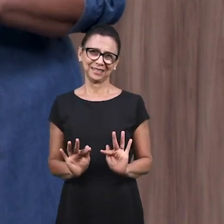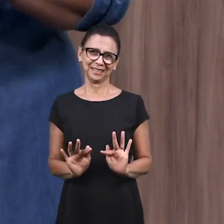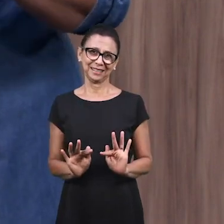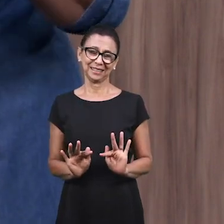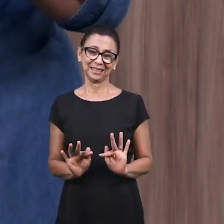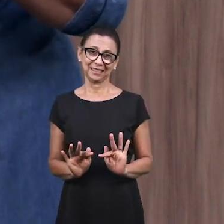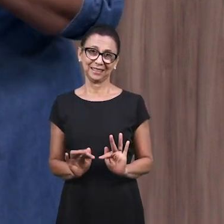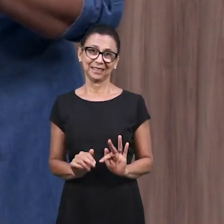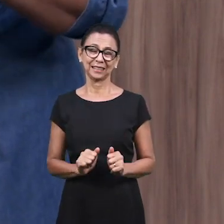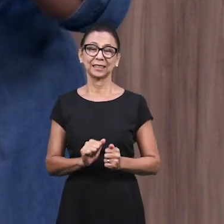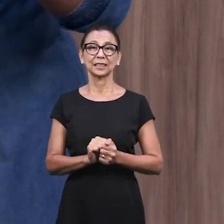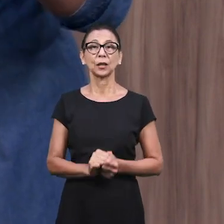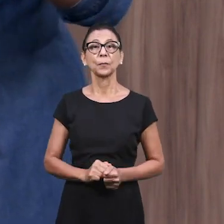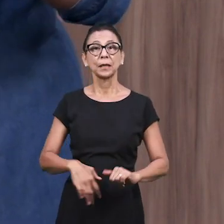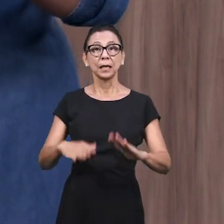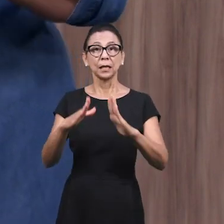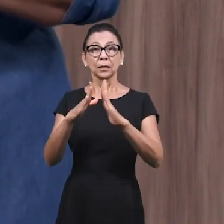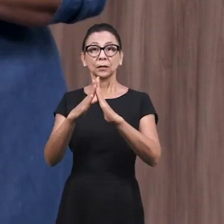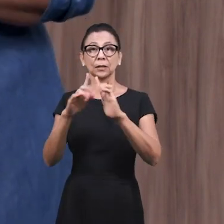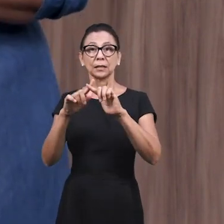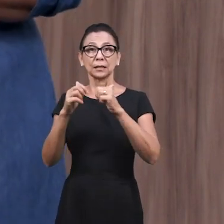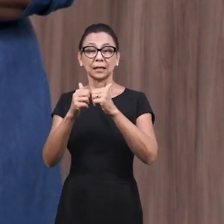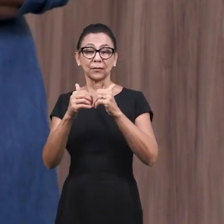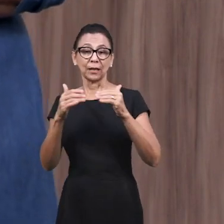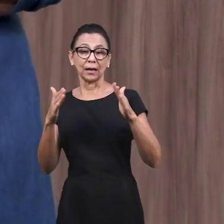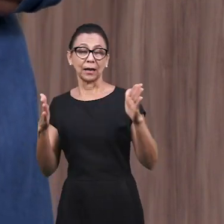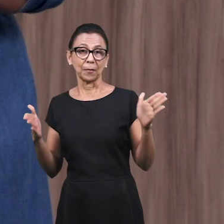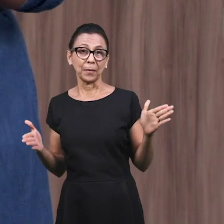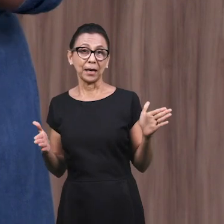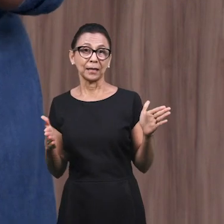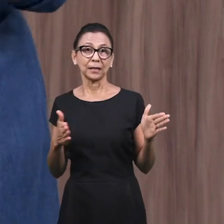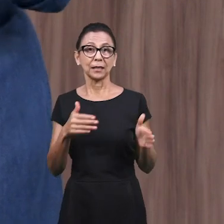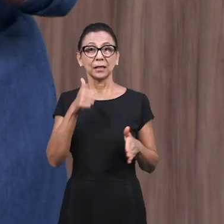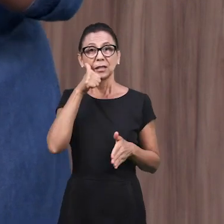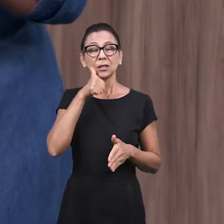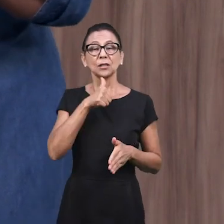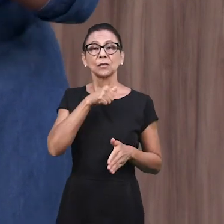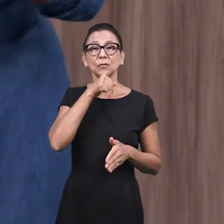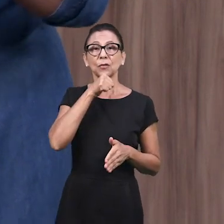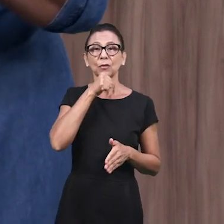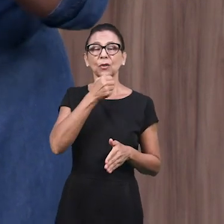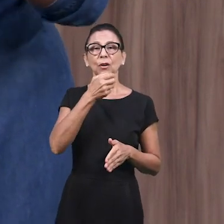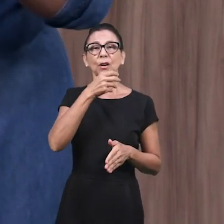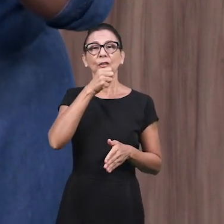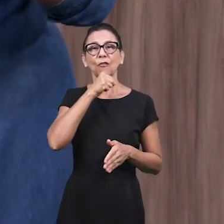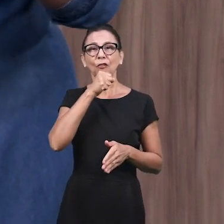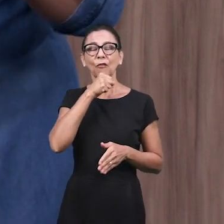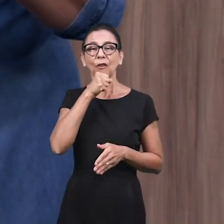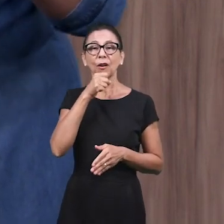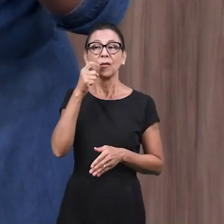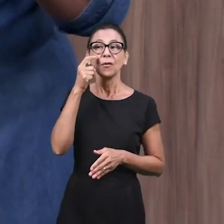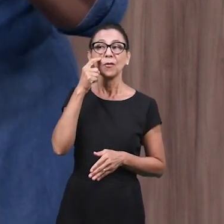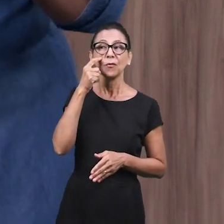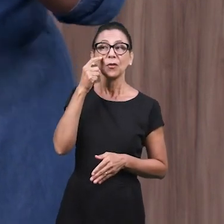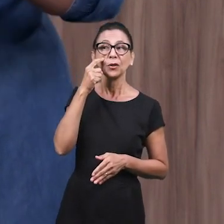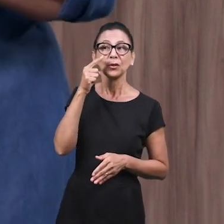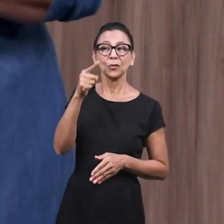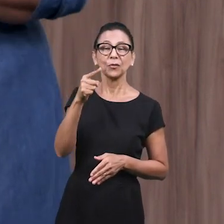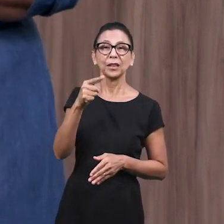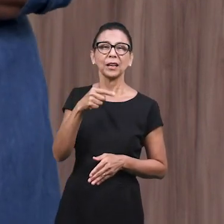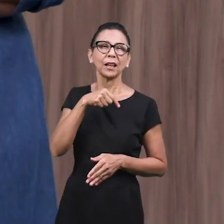étaient ouvertes, ils sont venus au culte pour voir Maria Eduarda jouer. Mais en arrivant, ils ont été touchés par le